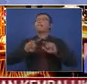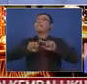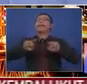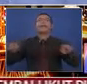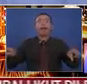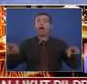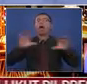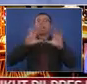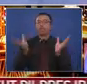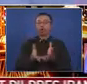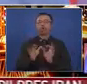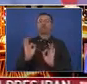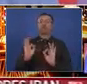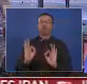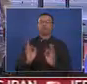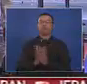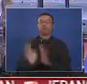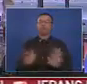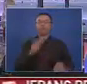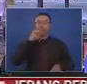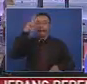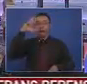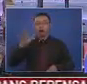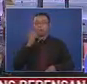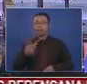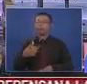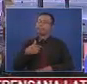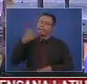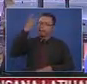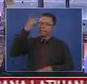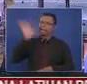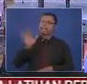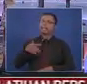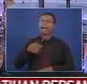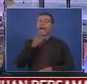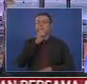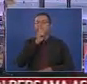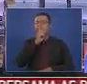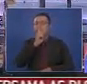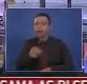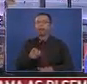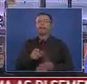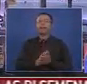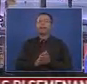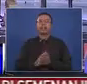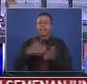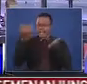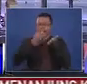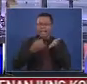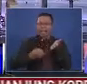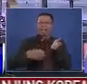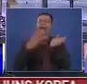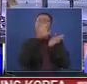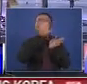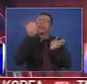berbeda sekali cukup pak Basuki silakan Saya kira Jangan membohongi gambar peta